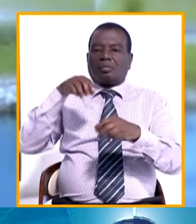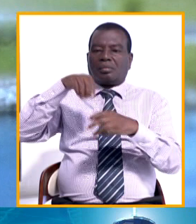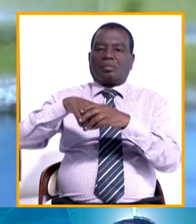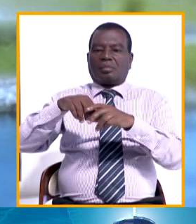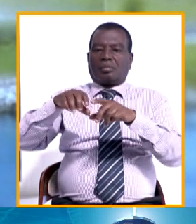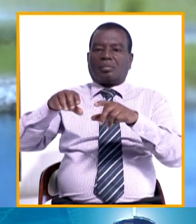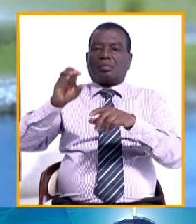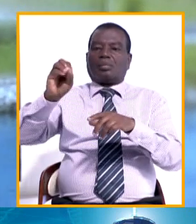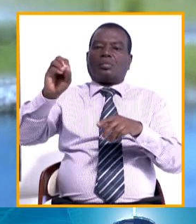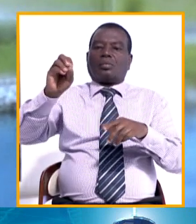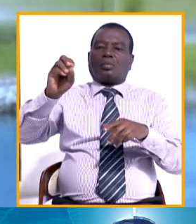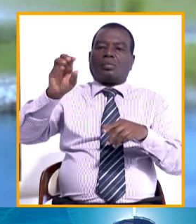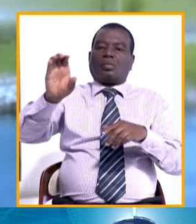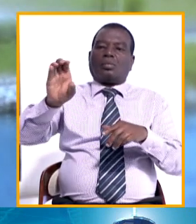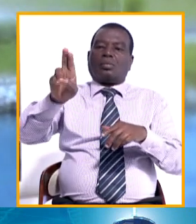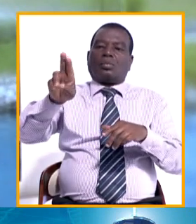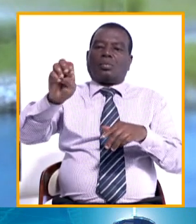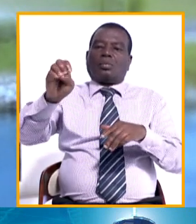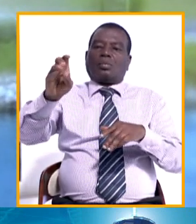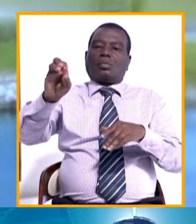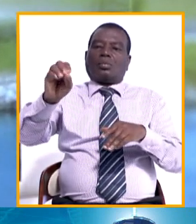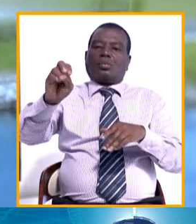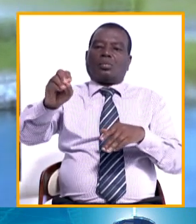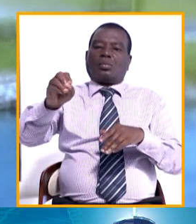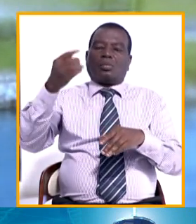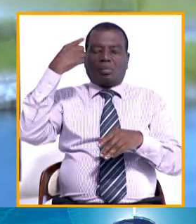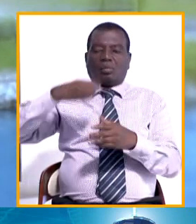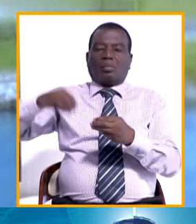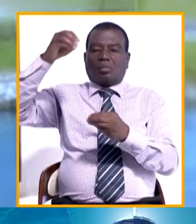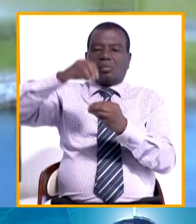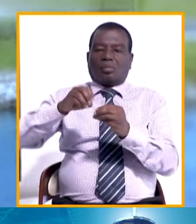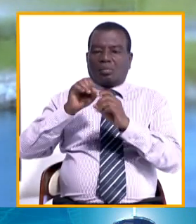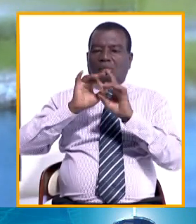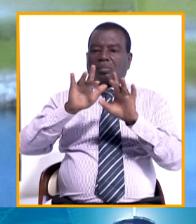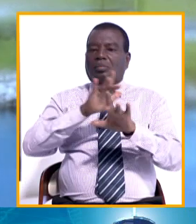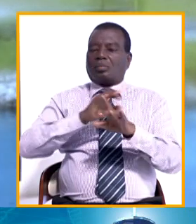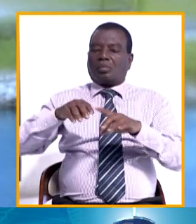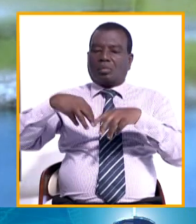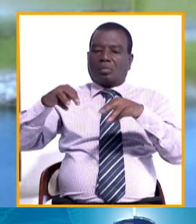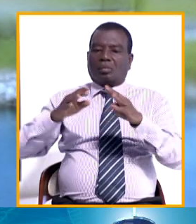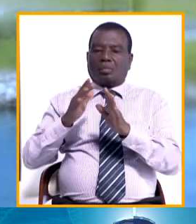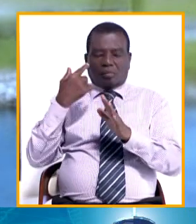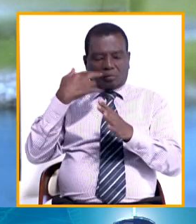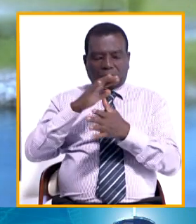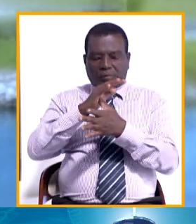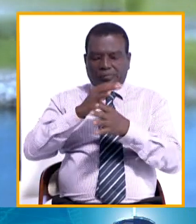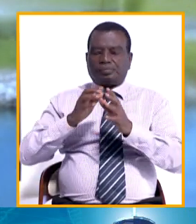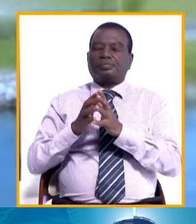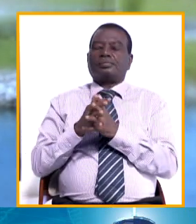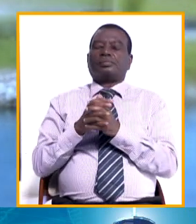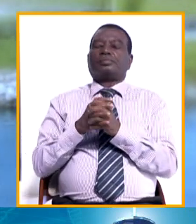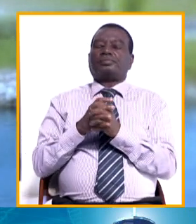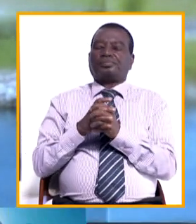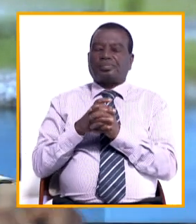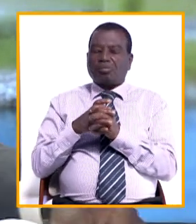l'espace UEMOA. L'objectif étant de renforcer l'intégrité et la transparence du marché financier régional. Les explications de